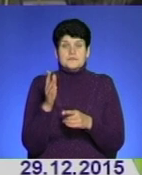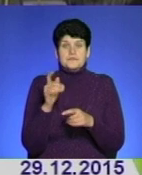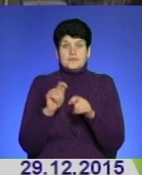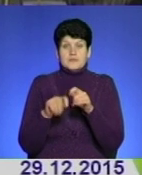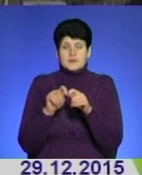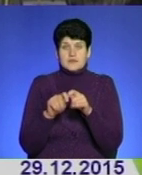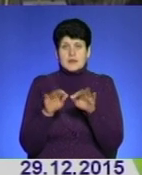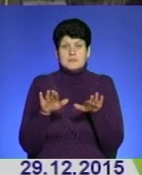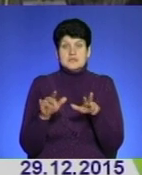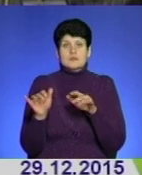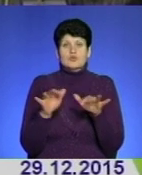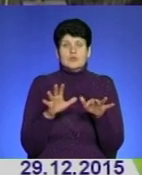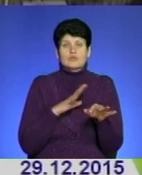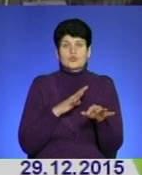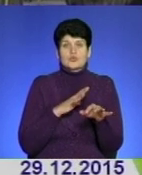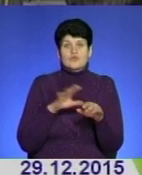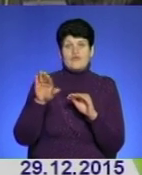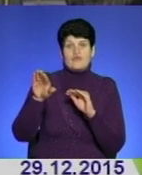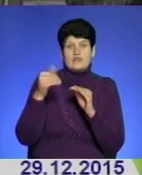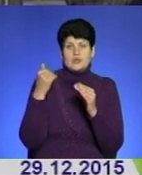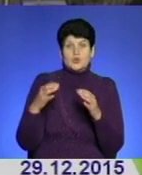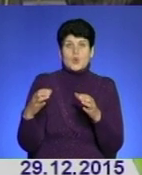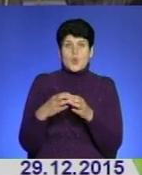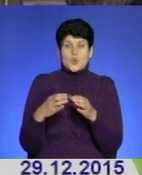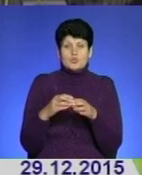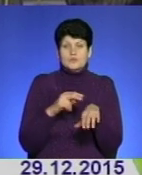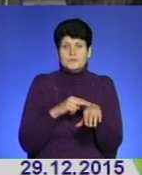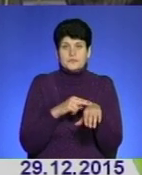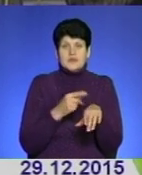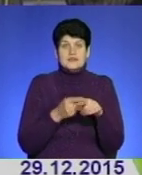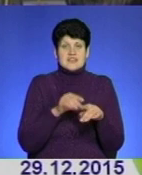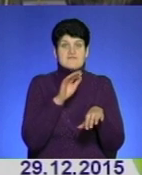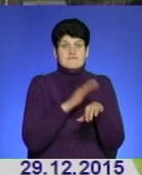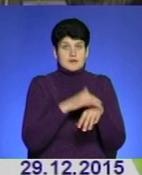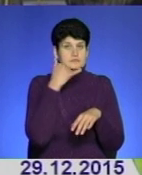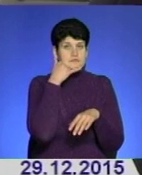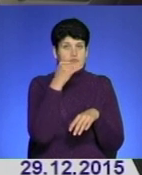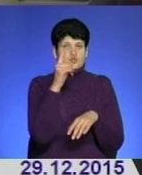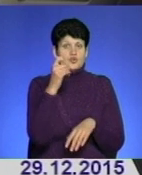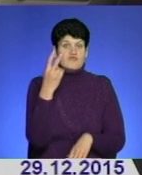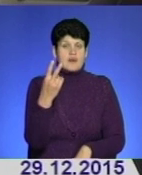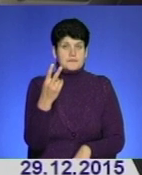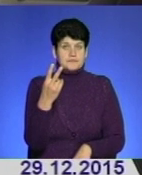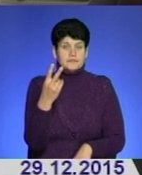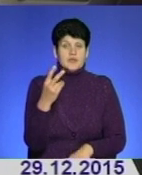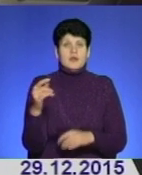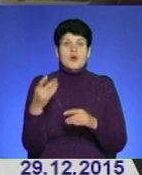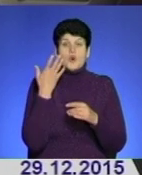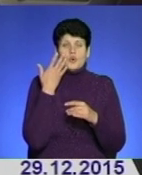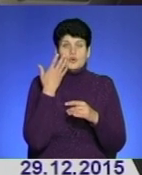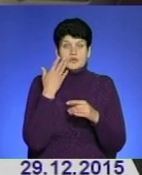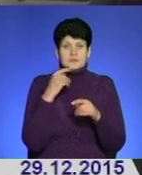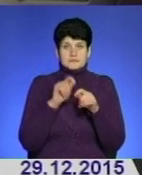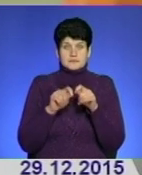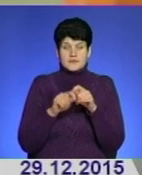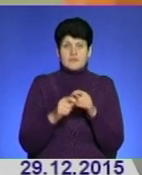на місце події було визвано слідчо-оперативну групу та про даний факт повідомлено на лінію 102. У ході слідства стало відомо,